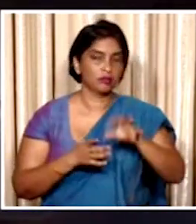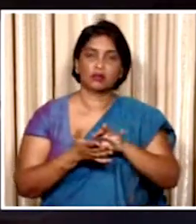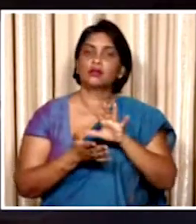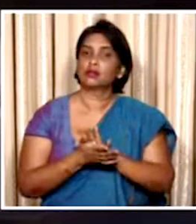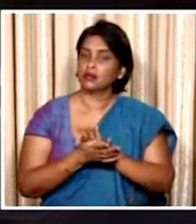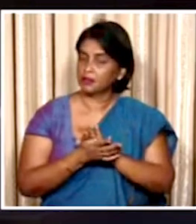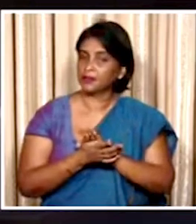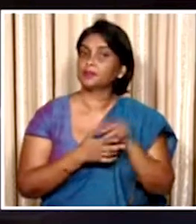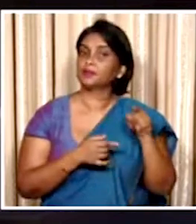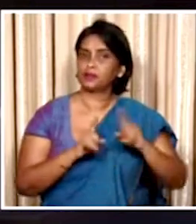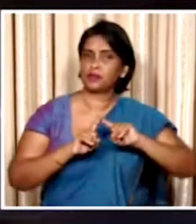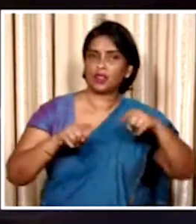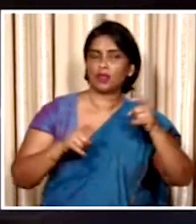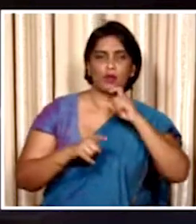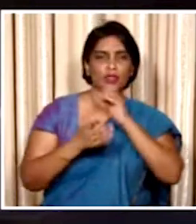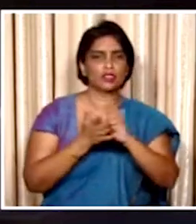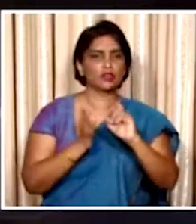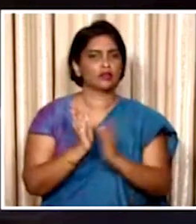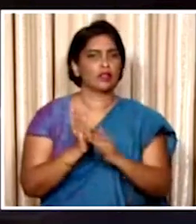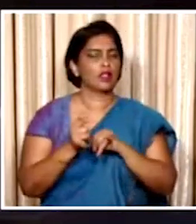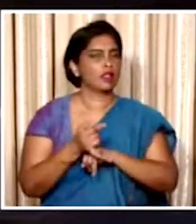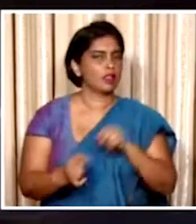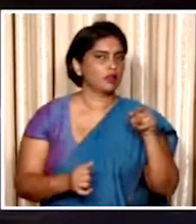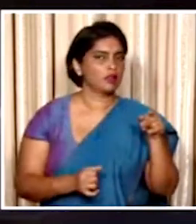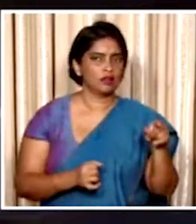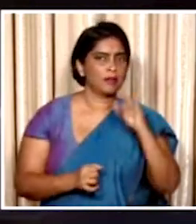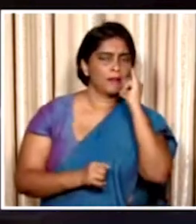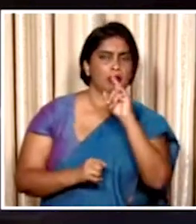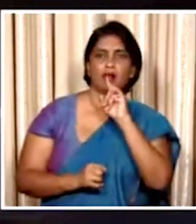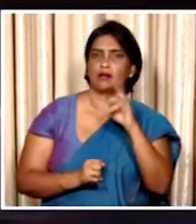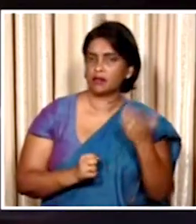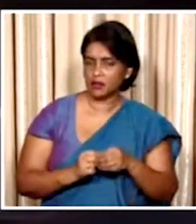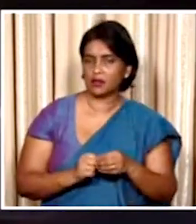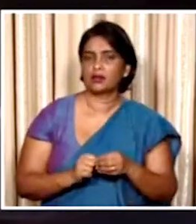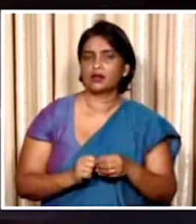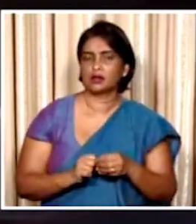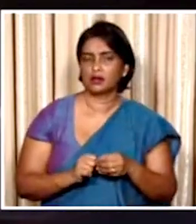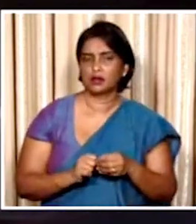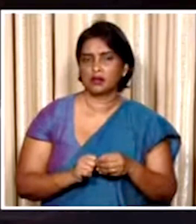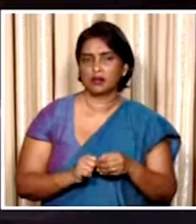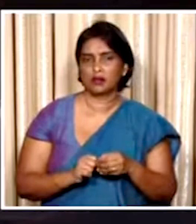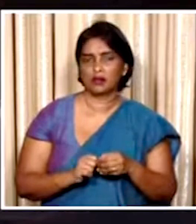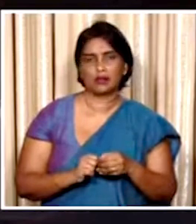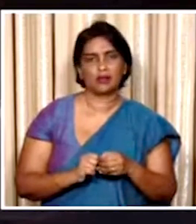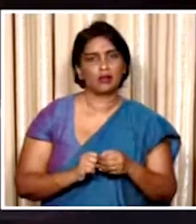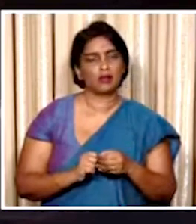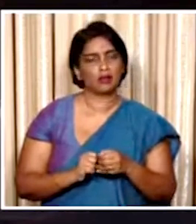කියලා මේ කොහෙවත් තියෙන අධිකරණ සේවා කොමිසමක ලේකම්වරයෙකුට බැනලා හරියන්නේ නැහැ. අපි දන්න මම දන්න විදිහට